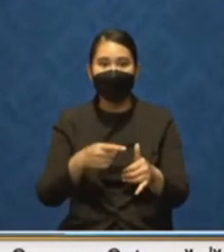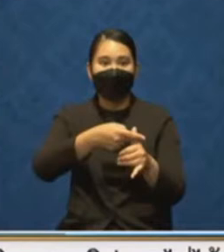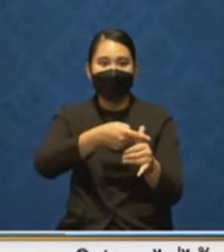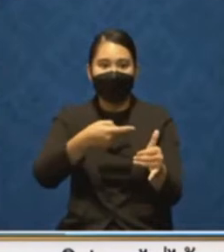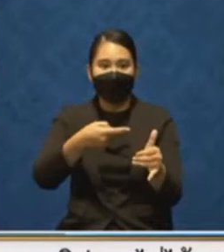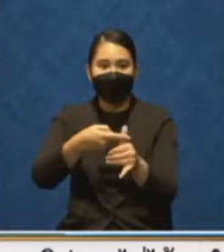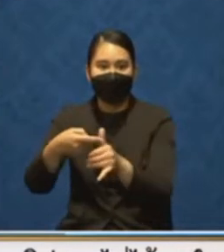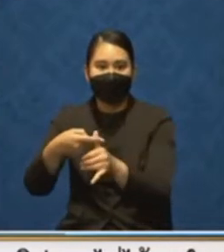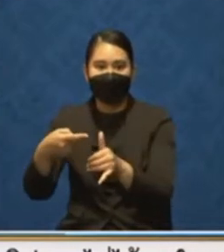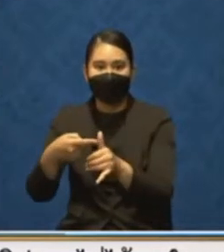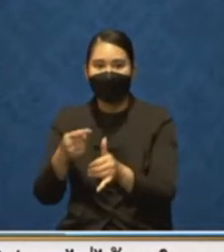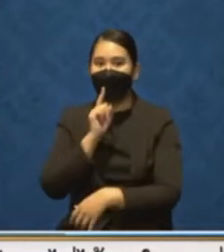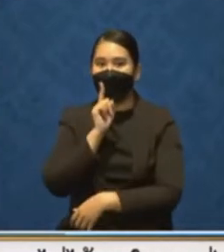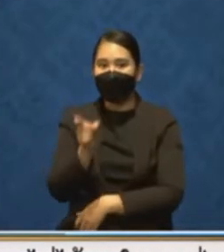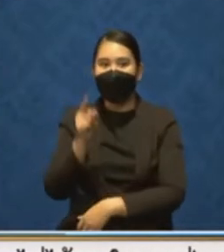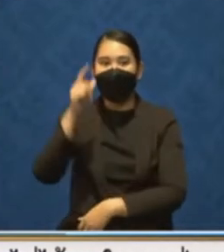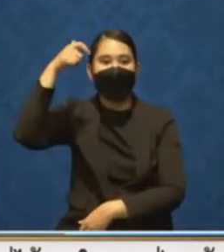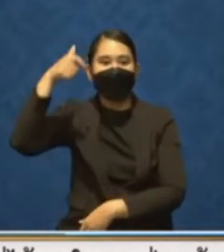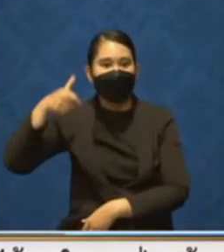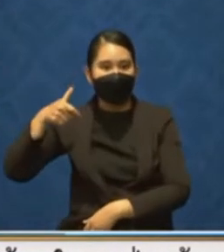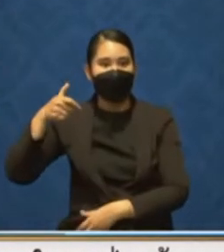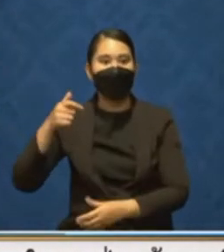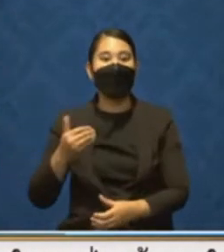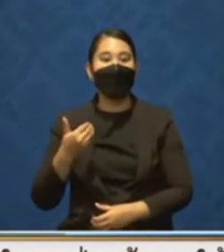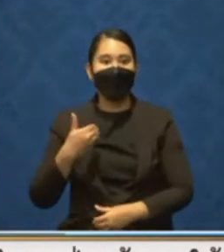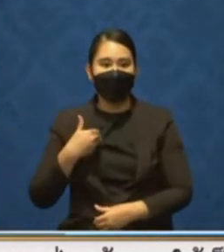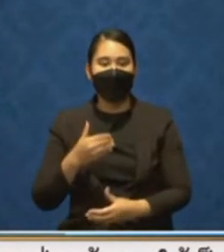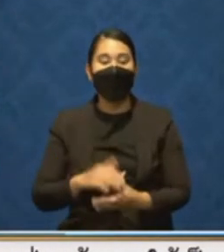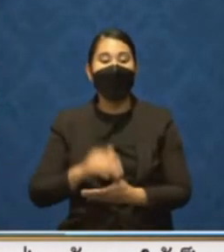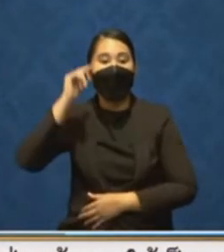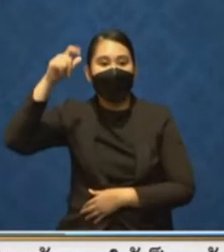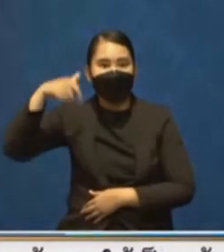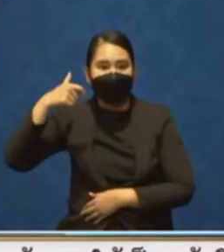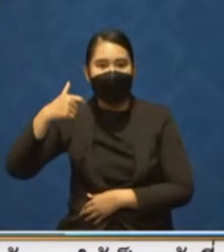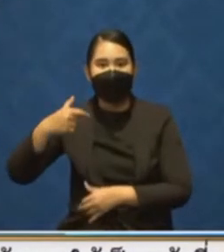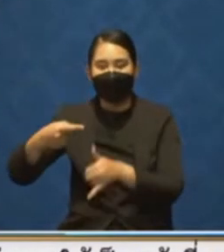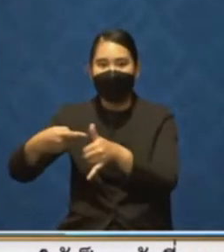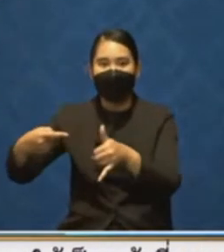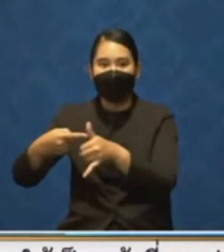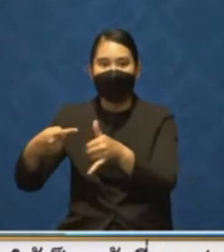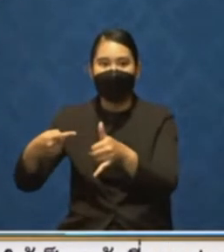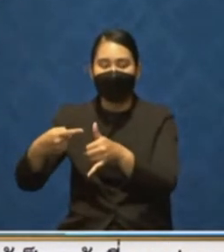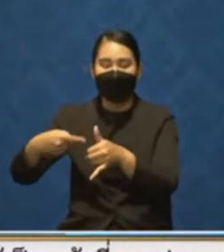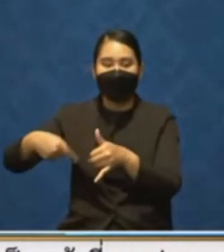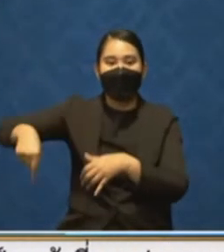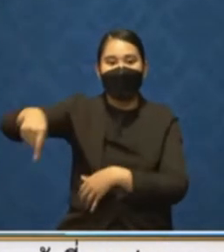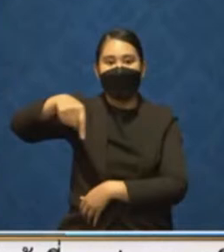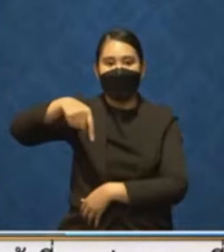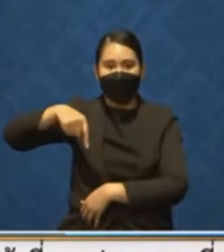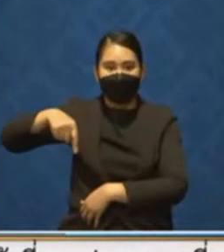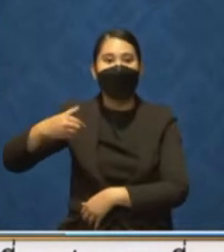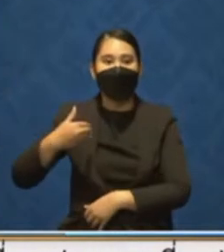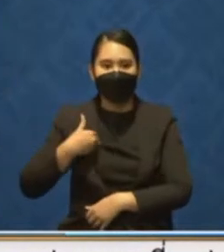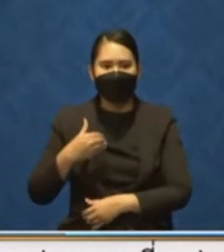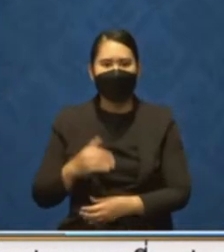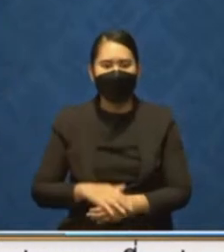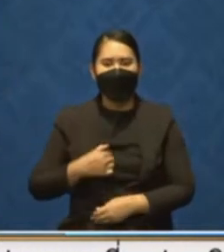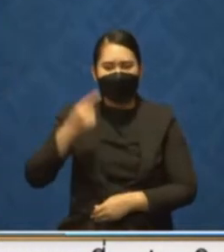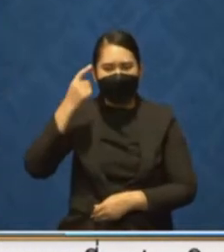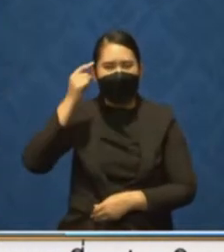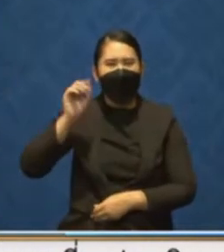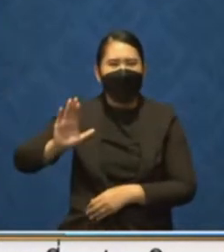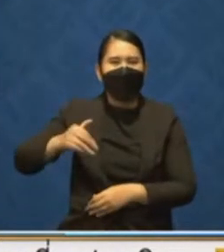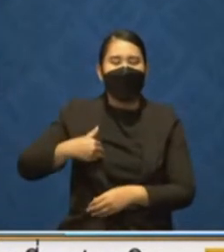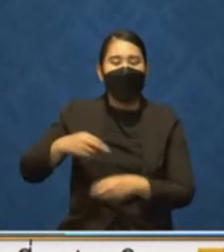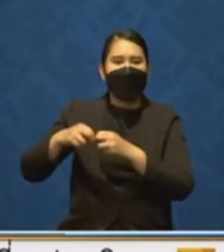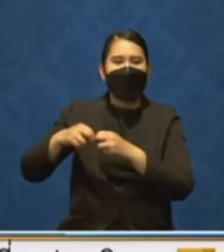อาการหาพม่าว่ามีการฆ่าล้างเผ่าพันธุ์อยู่เพราะฉะนั้นเรื่องนี้ในการที่ท่านคิดว่าเป็นเรื่องภายในแล้วไม่เกี่ยวข้องกับประเทศ